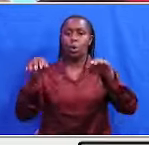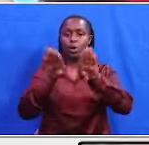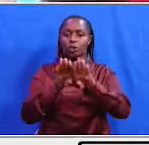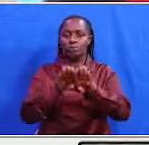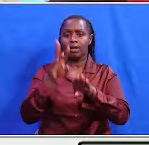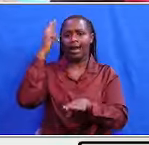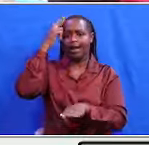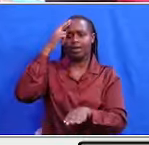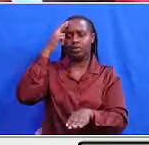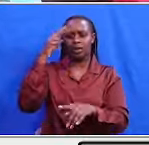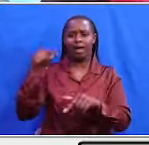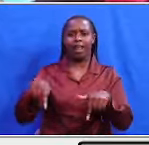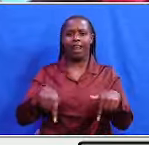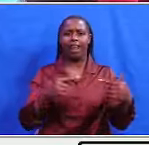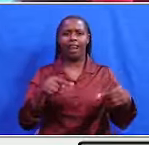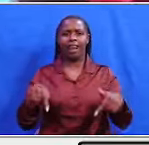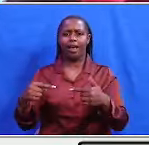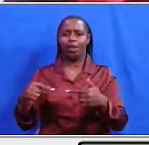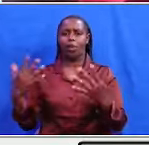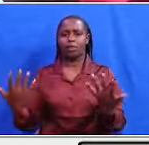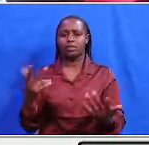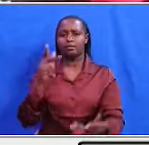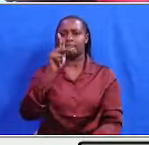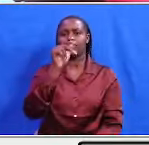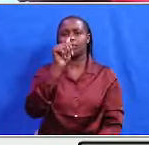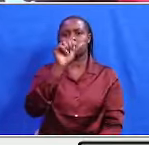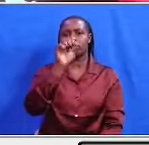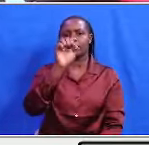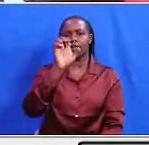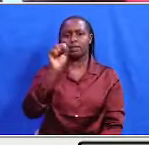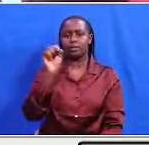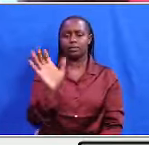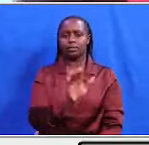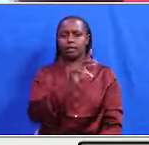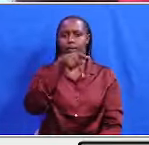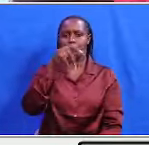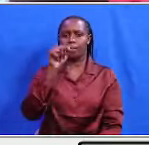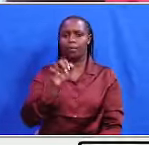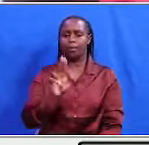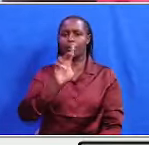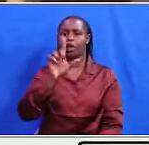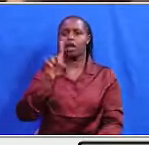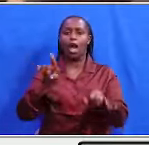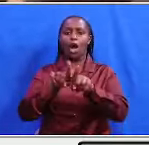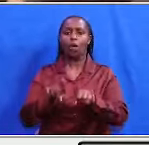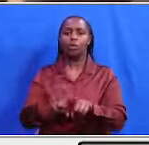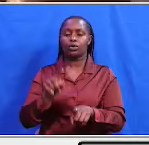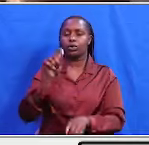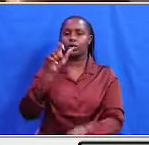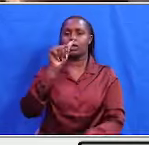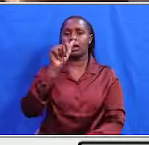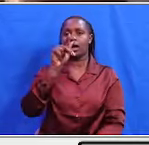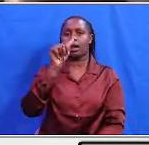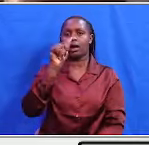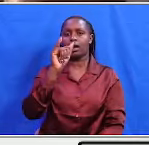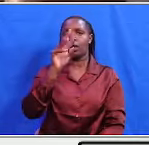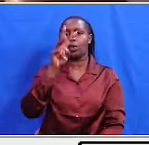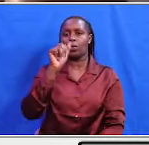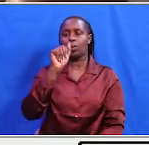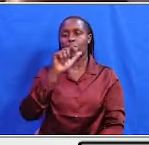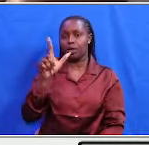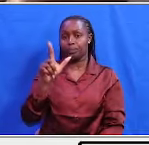vya kikabila ni pamoja na Kases, Pau, Kou na Takaiwa. Wenyeji wa eneo hili